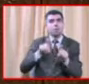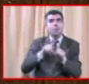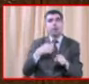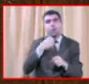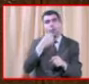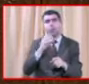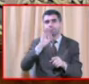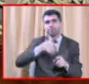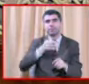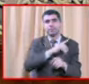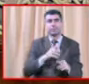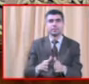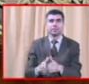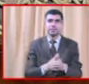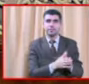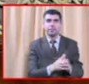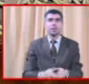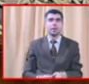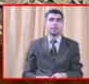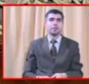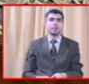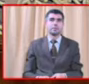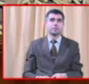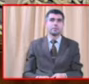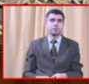شكرا. تعقيب السيد النائب تفضل.